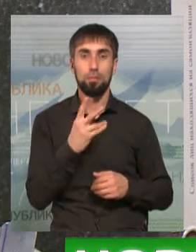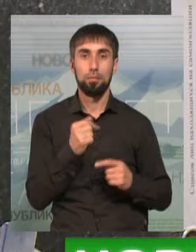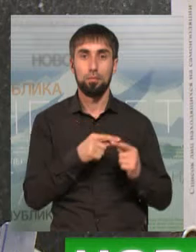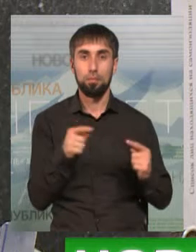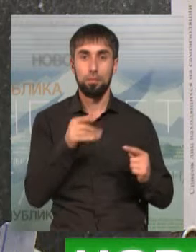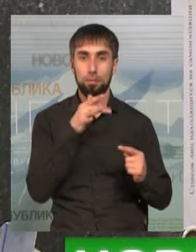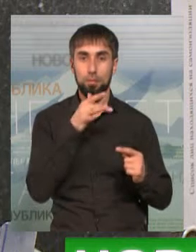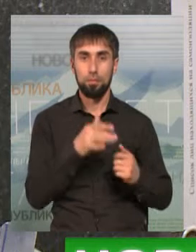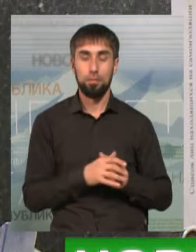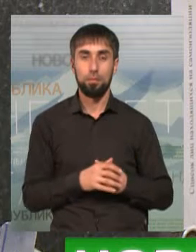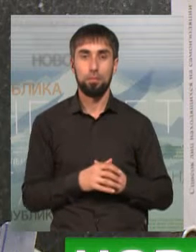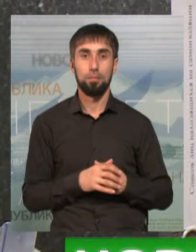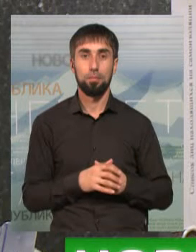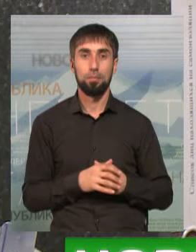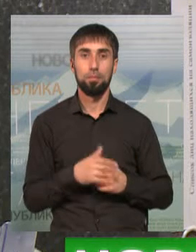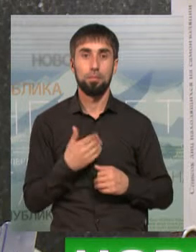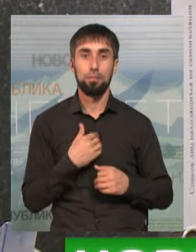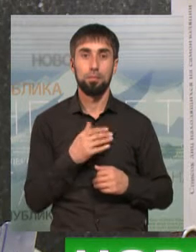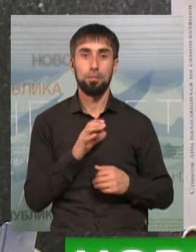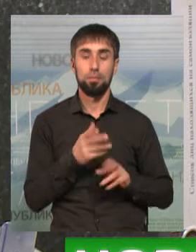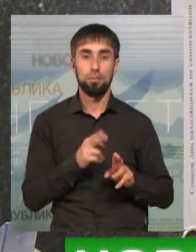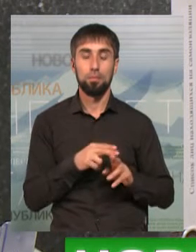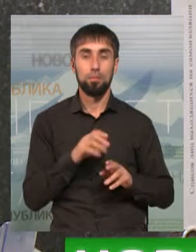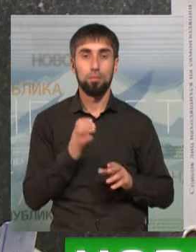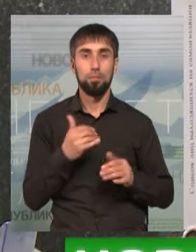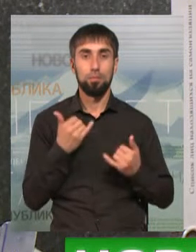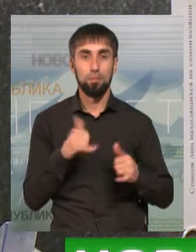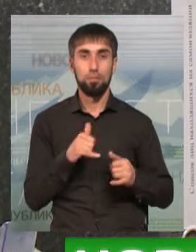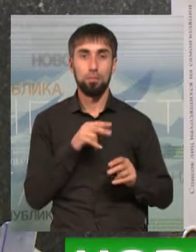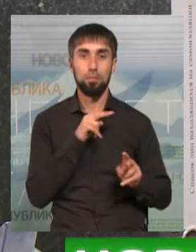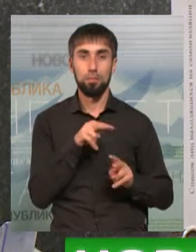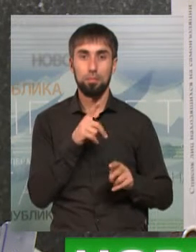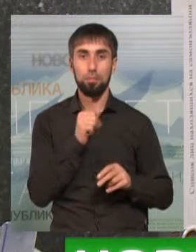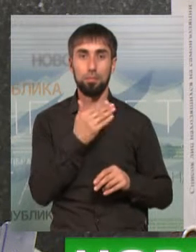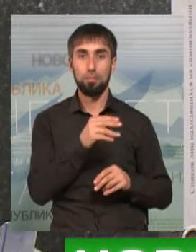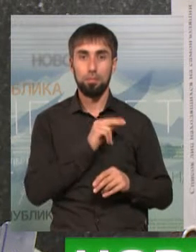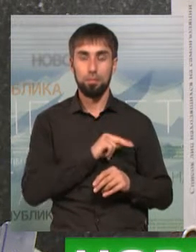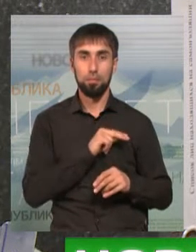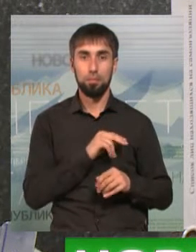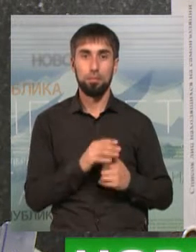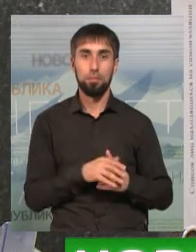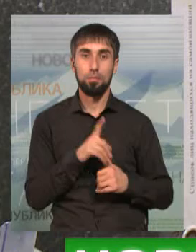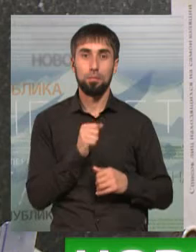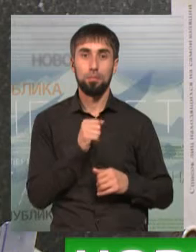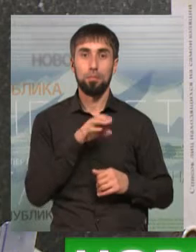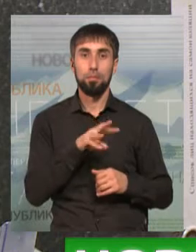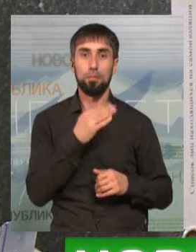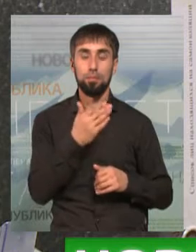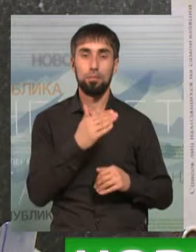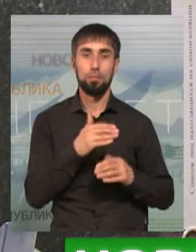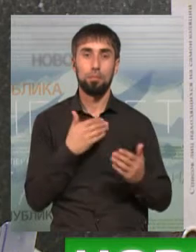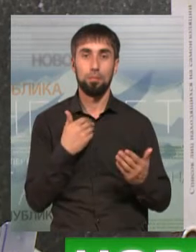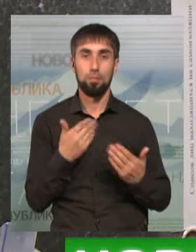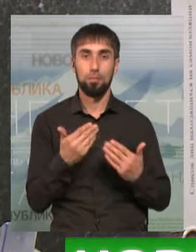протяжении всего этого периода времени я с восторгом наблюдаю за ее работой, за тем трепетным